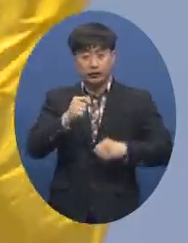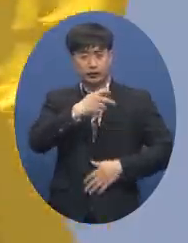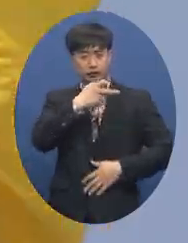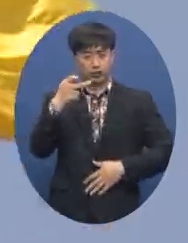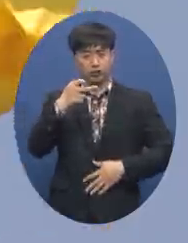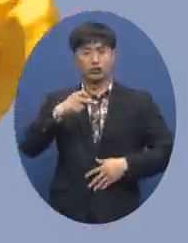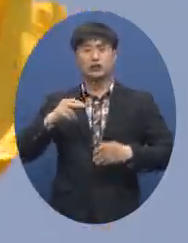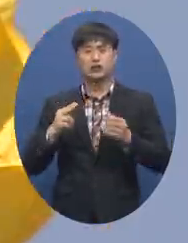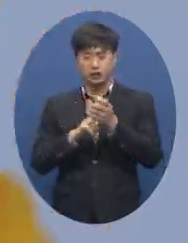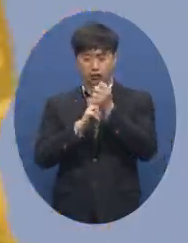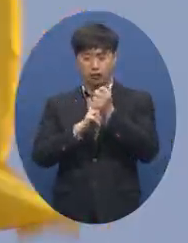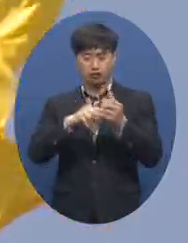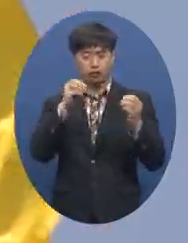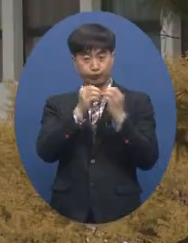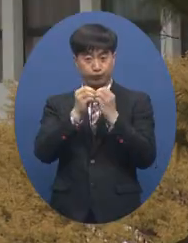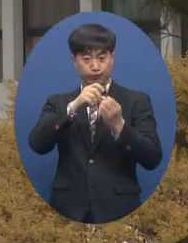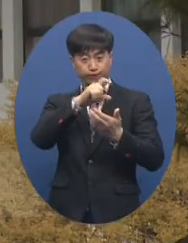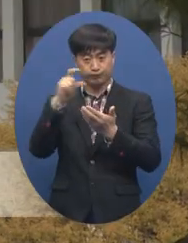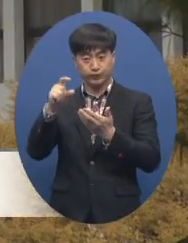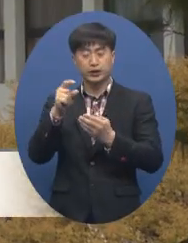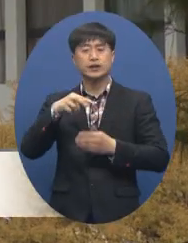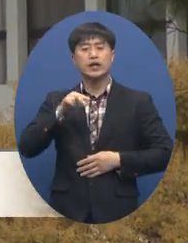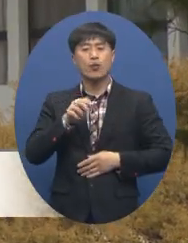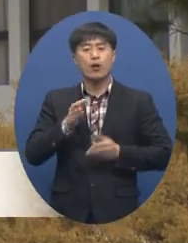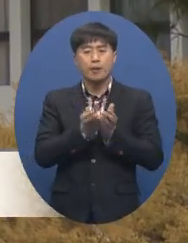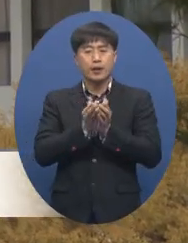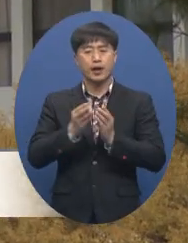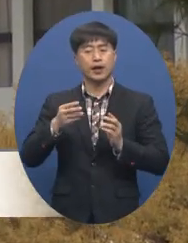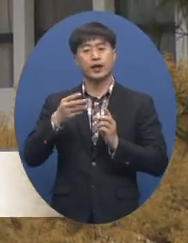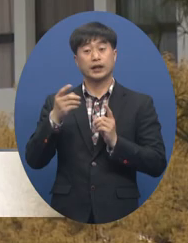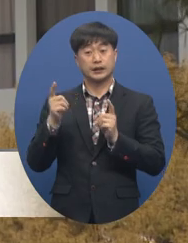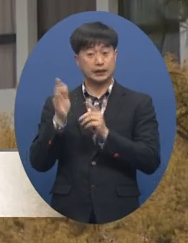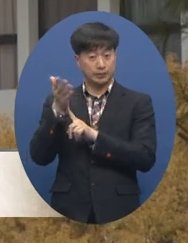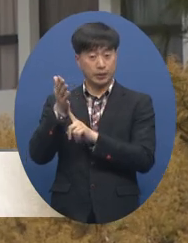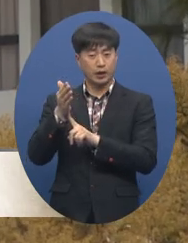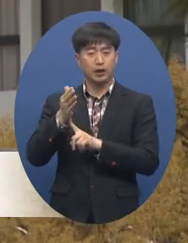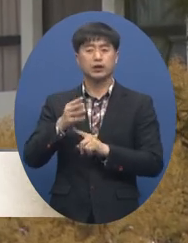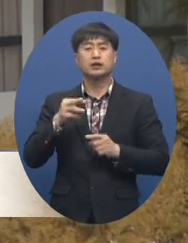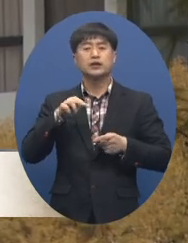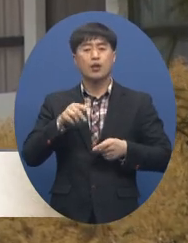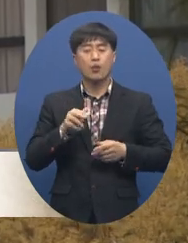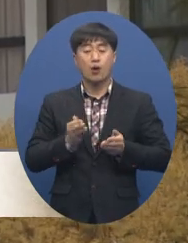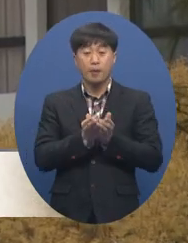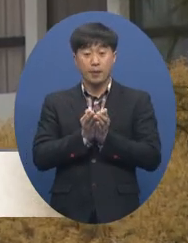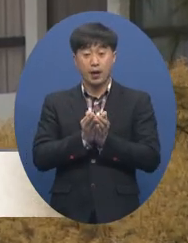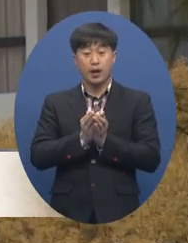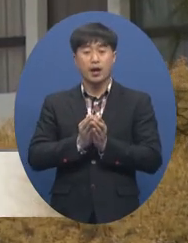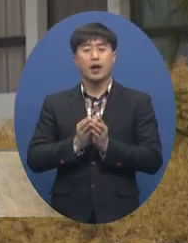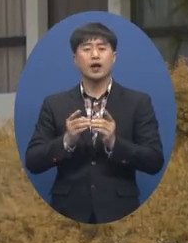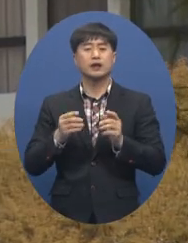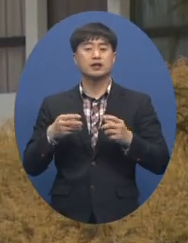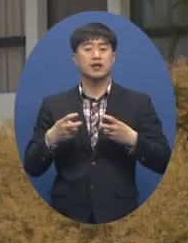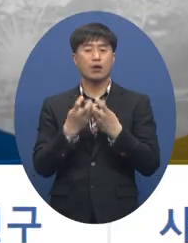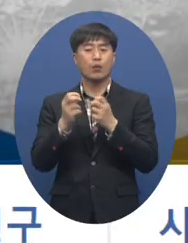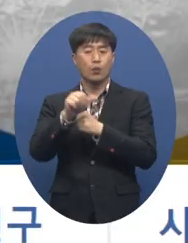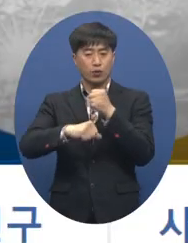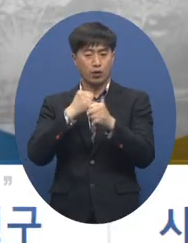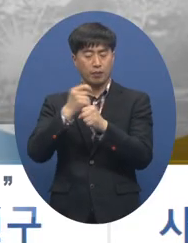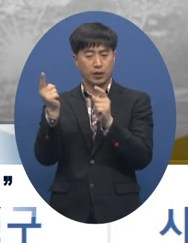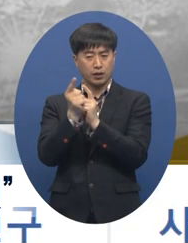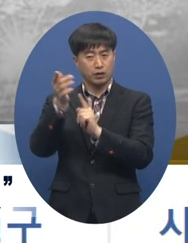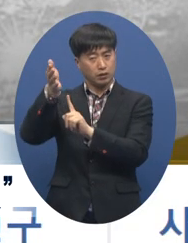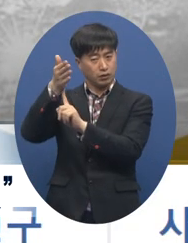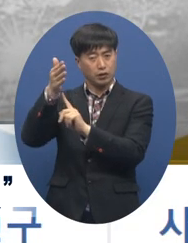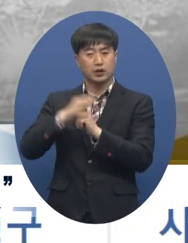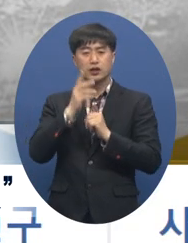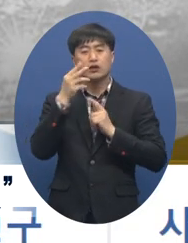문구가 새겨진 세워 됩니다 경도는 3 월호 5주기를 맞아 경기도청 살 새로 길을 개 향했습니다 이제